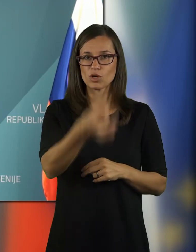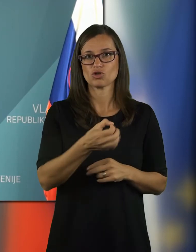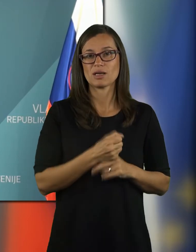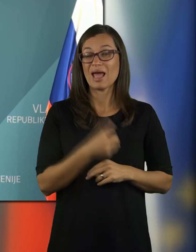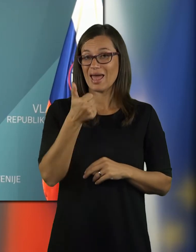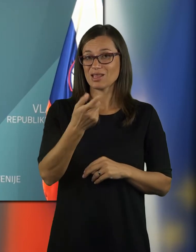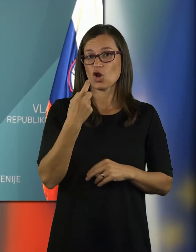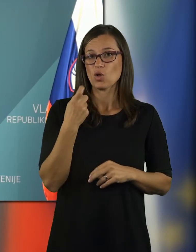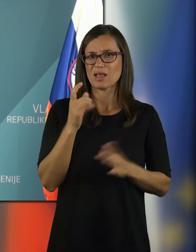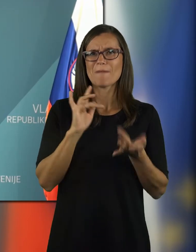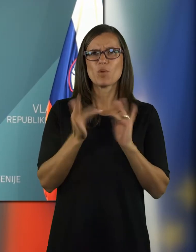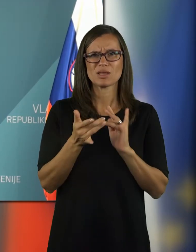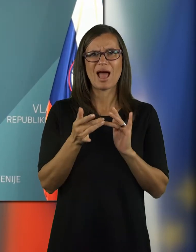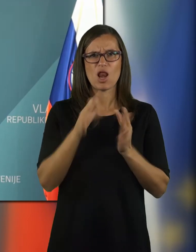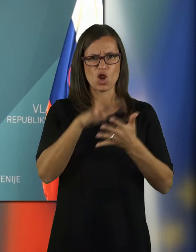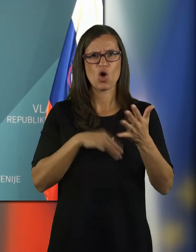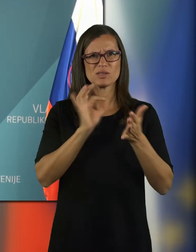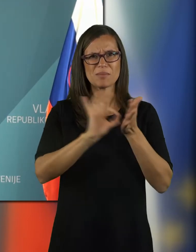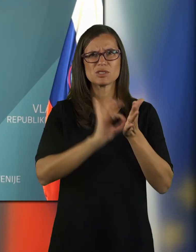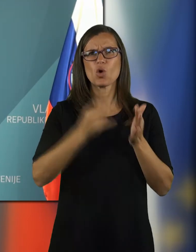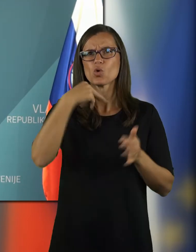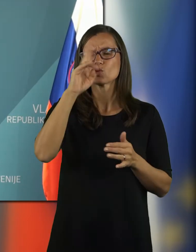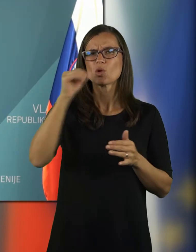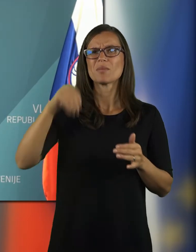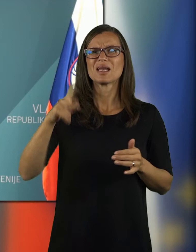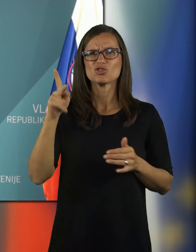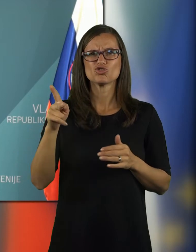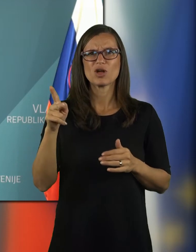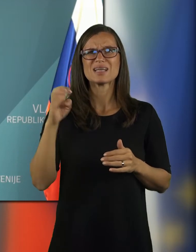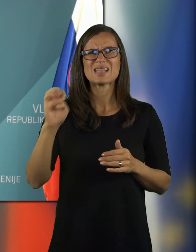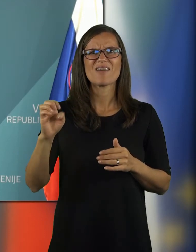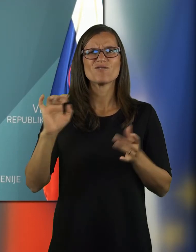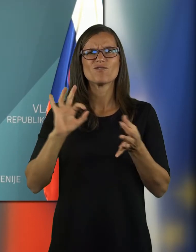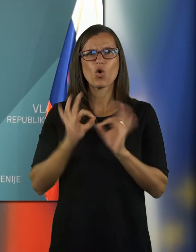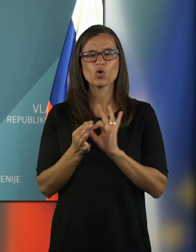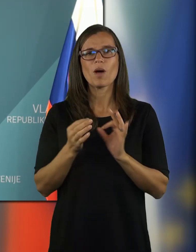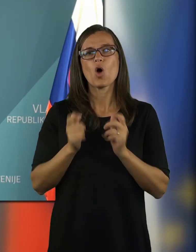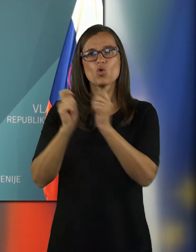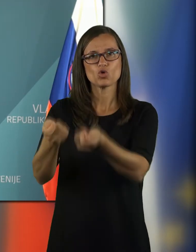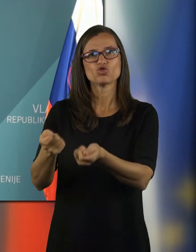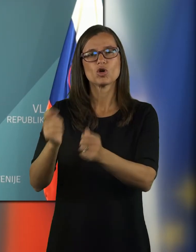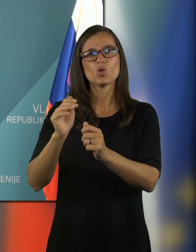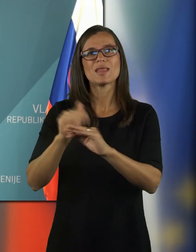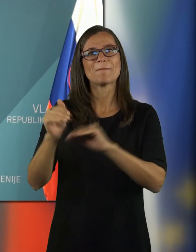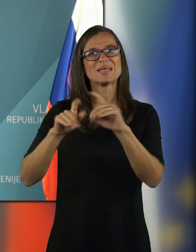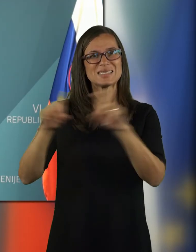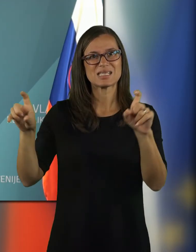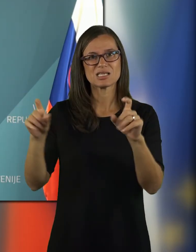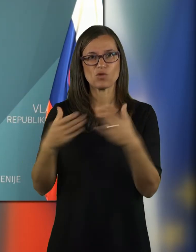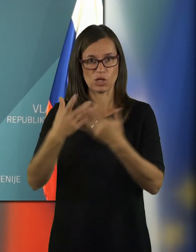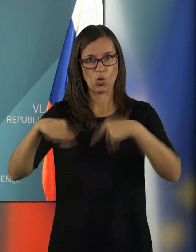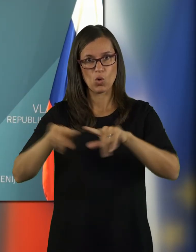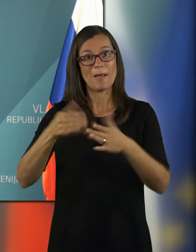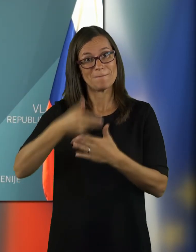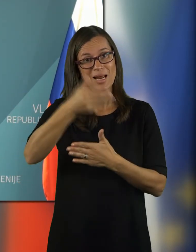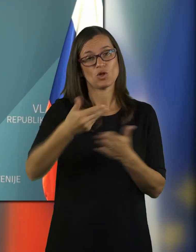minister, eden izmed portalov je danes zapisal, da je gospod Marinček iz e-foruma danes vložil na Ministrstvo za